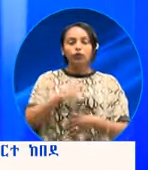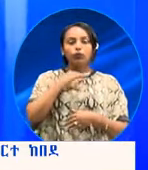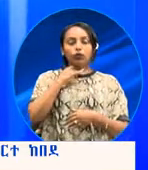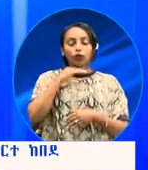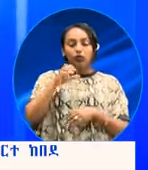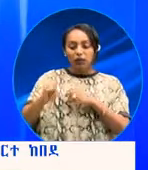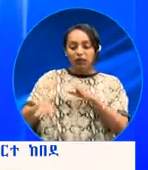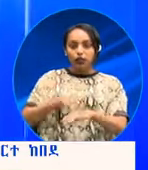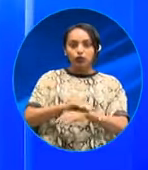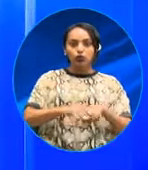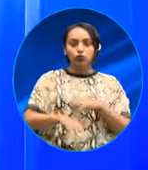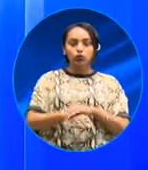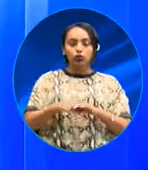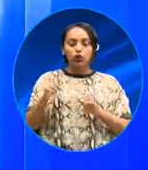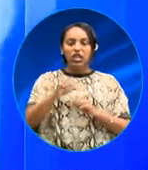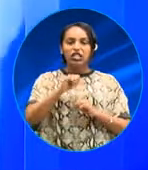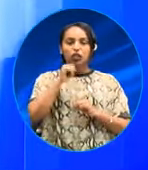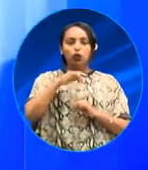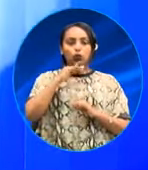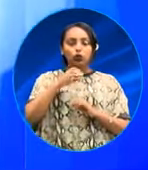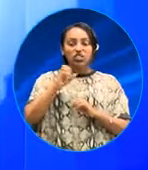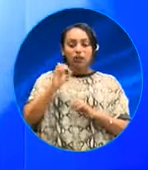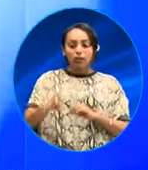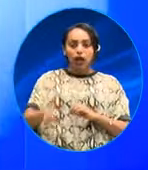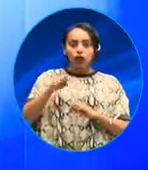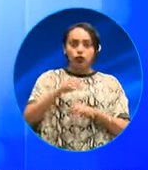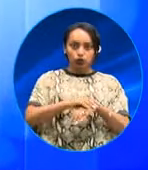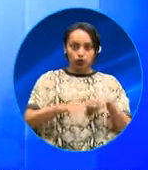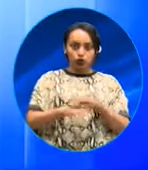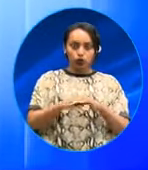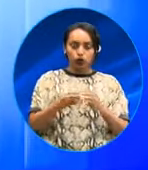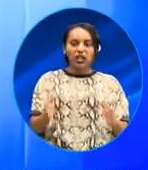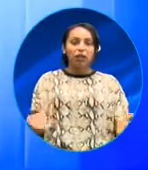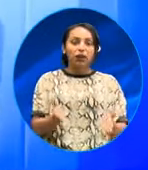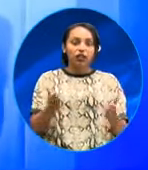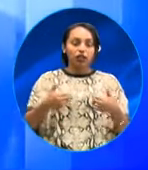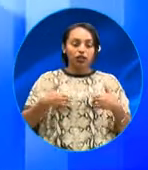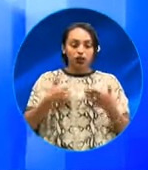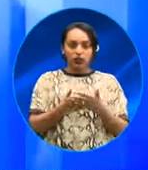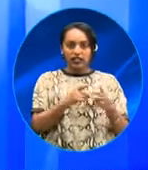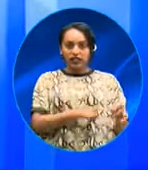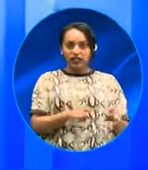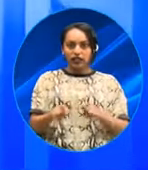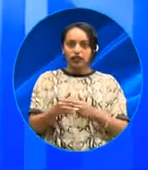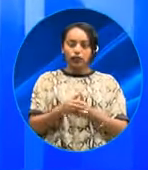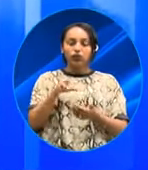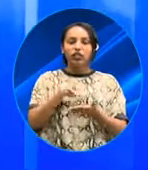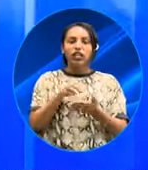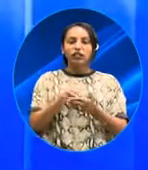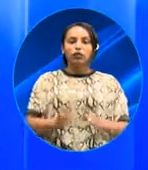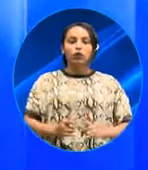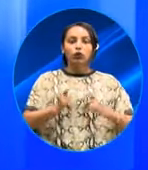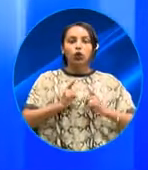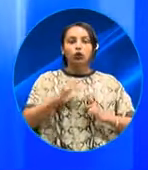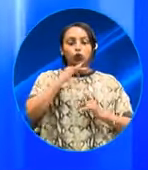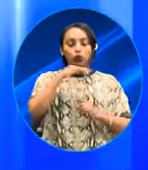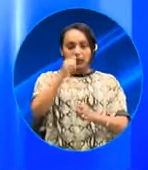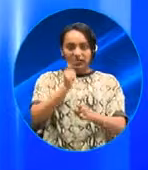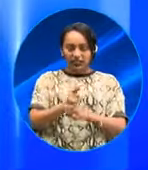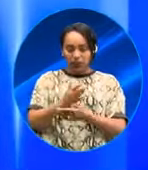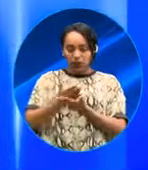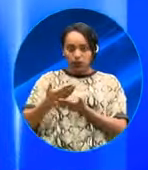ቆሻሻ የሚጥሉ እጆች ሳይሆኑ ቆሻሻ የሚያነሱ እጆች ይበረታታሉ። ለዚህ ደግሞ የከተማዋ ነዋሪዎች ቆሻሻን